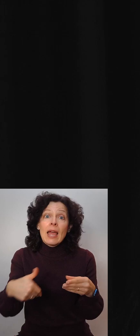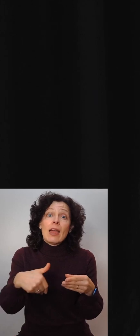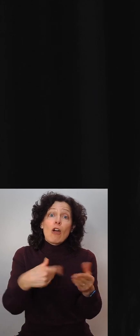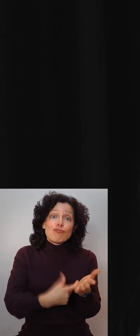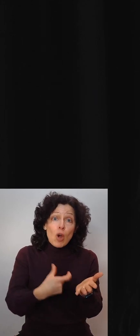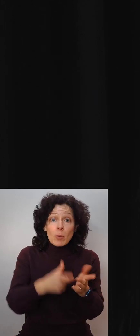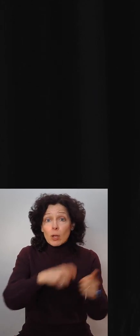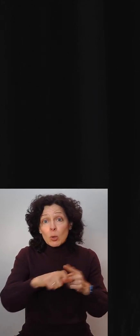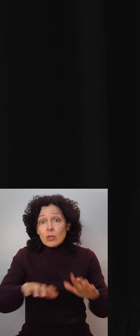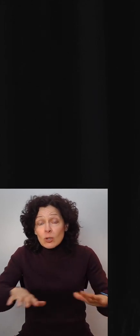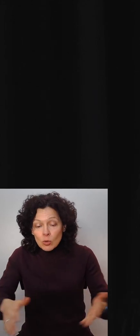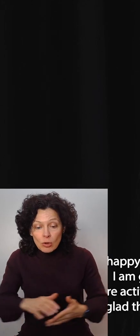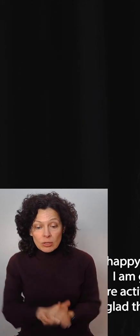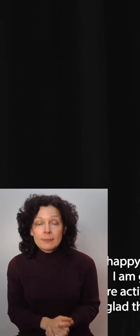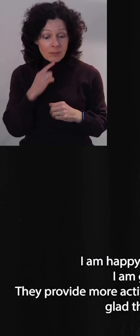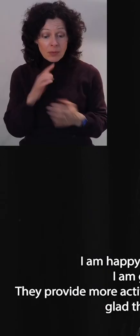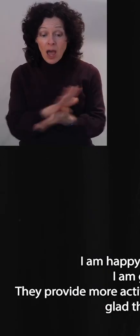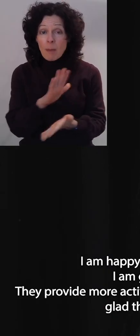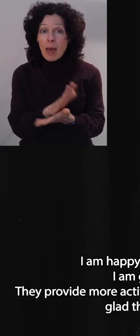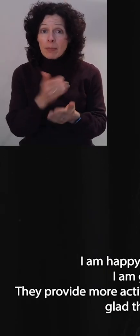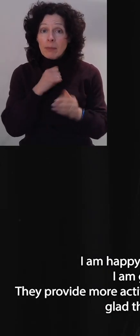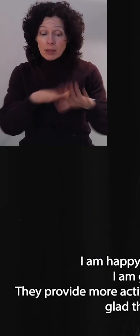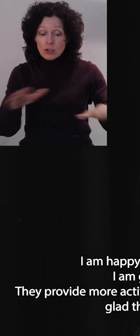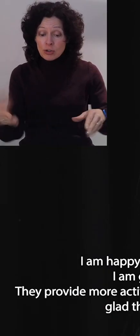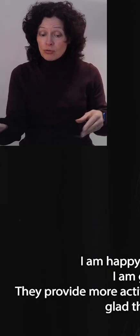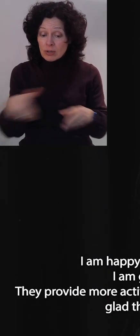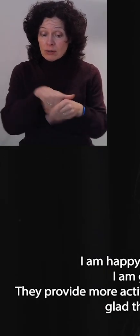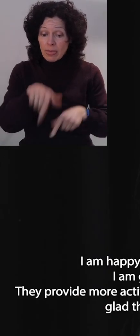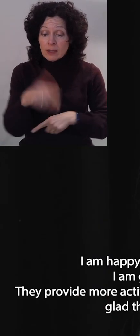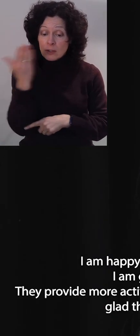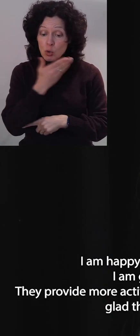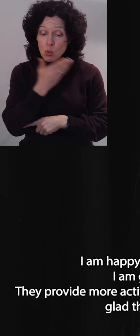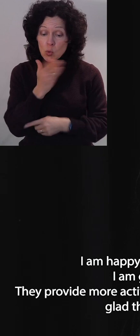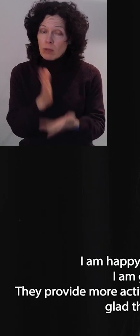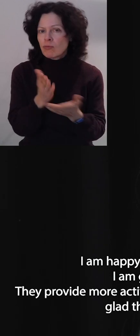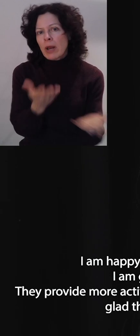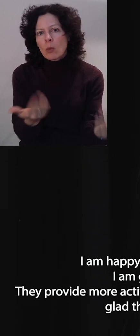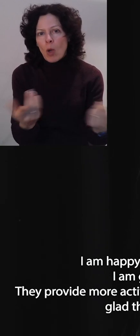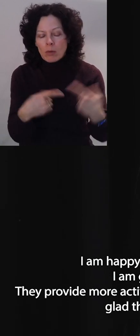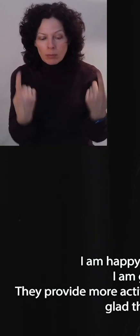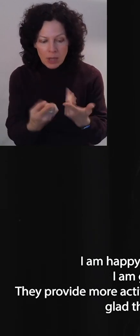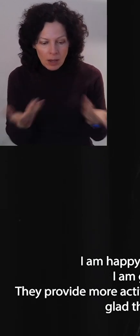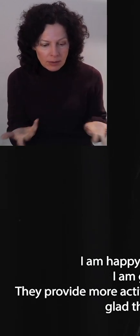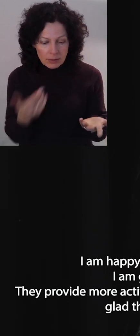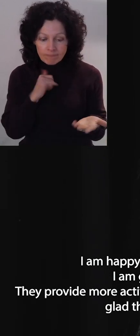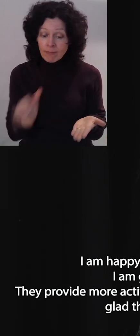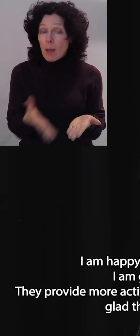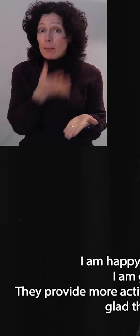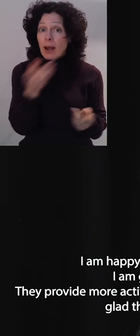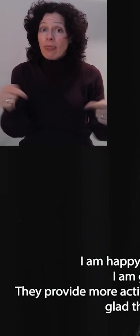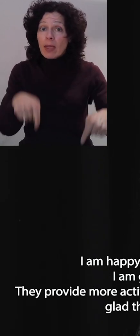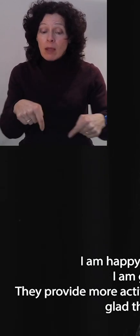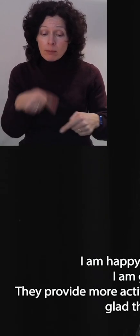jsem ráda, že ji sem přijali z toho důvodu, protože když jsme chtěli do jiných škol, tak